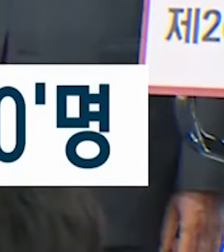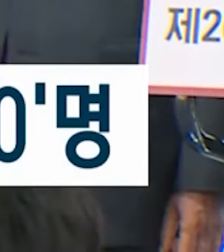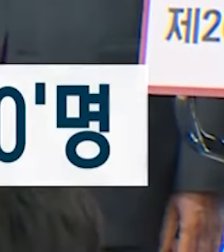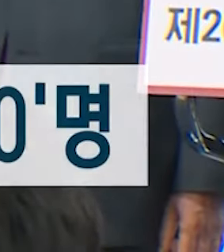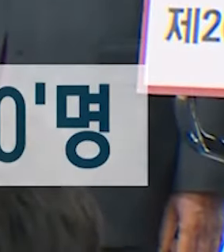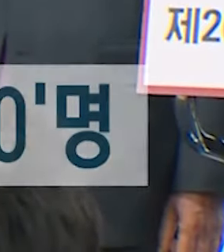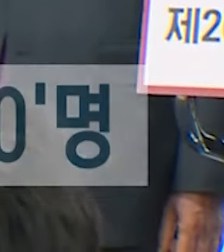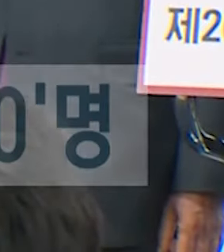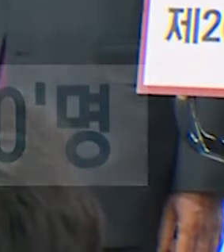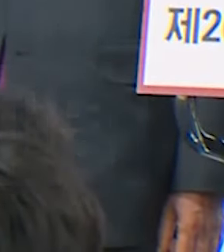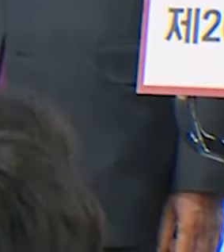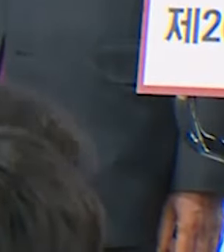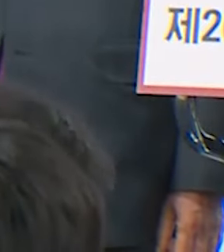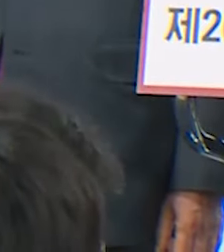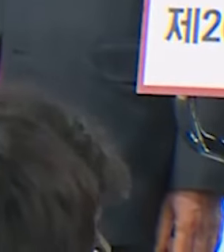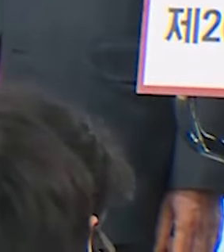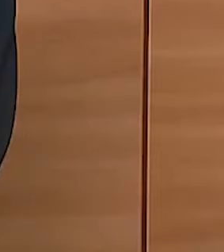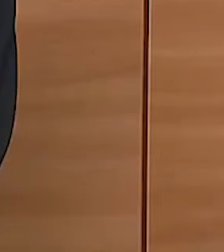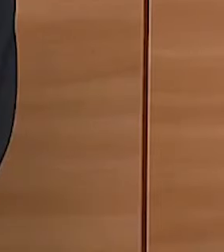출신은 한 명도 없었습니다